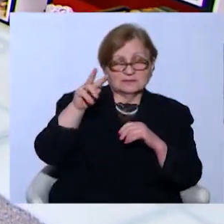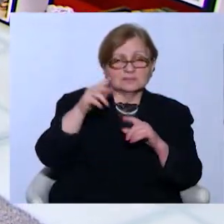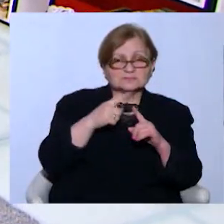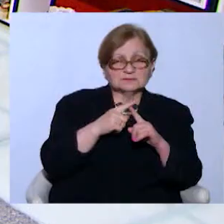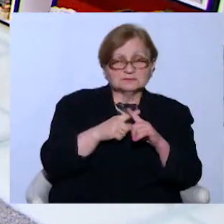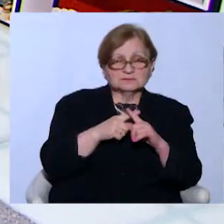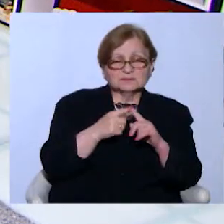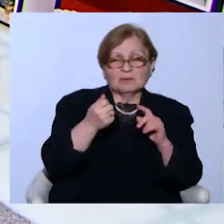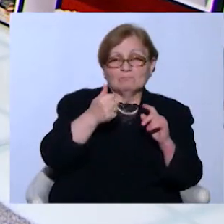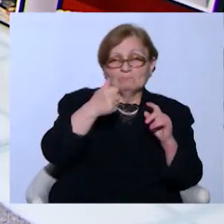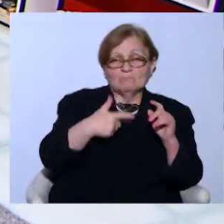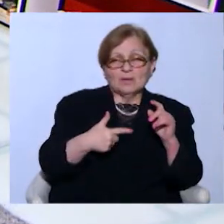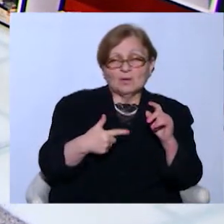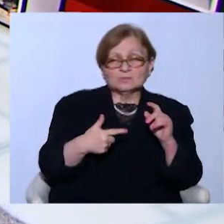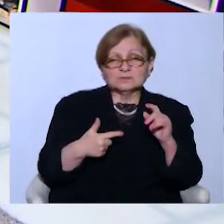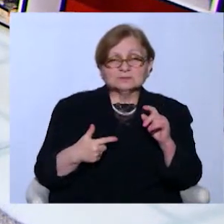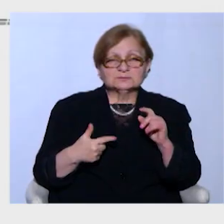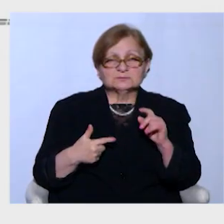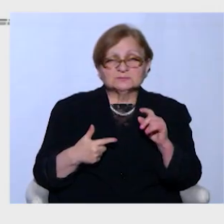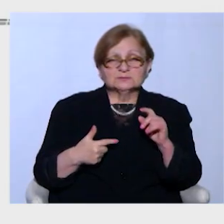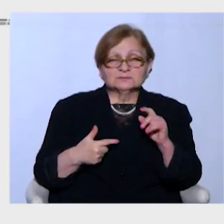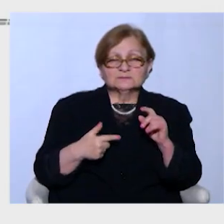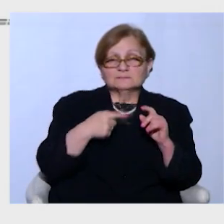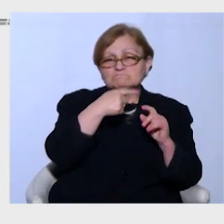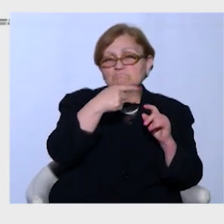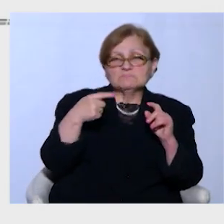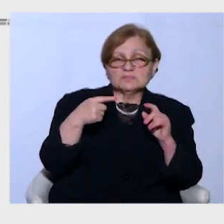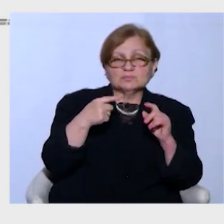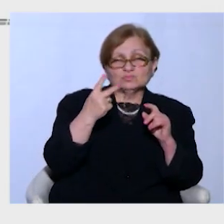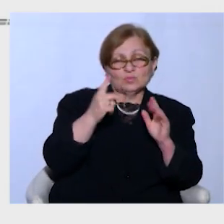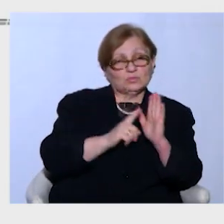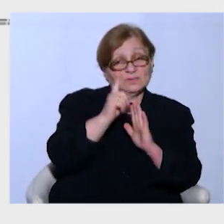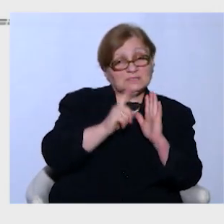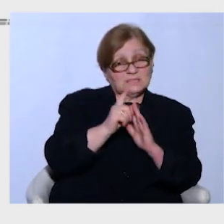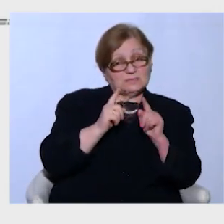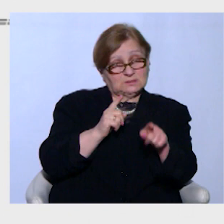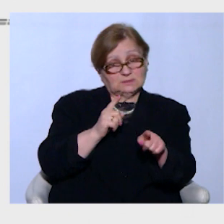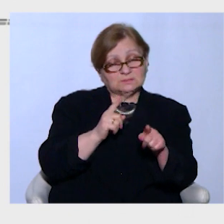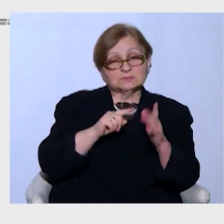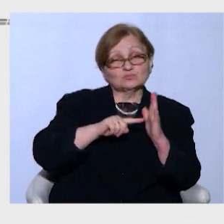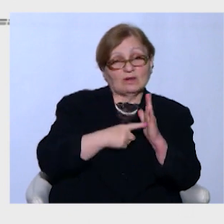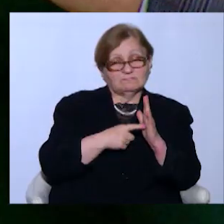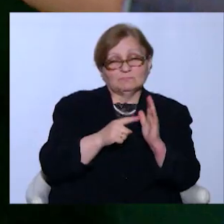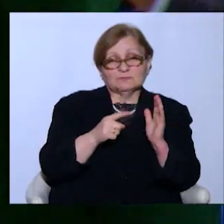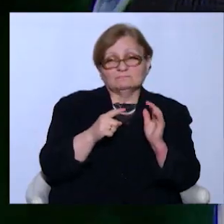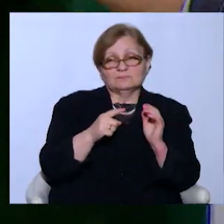x-ი, მეორე ფუნქცია იქნება, ახეთ რომლის საწყისი მნიშვნელობა არის -2 გამრავლებული